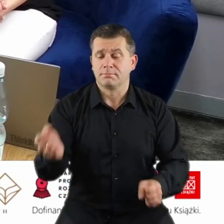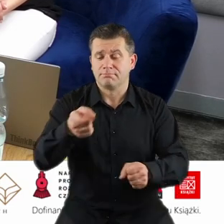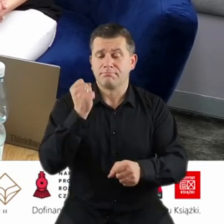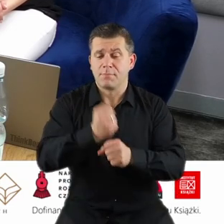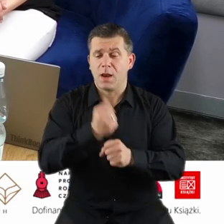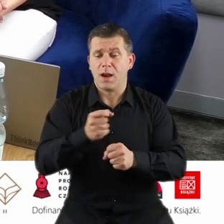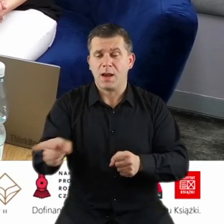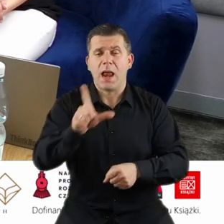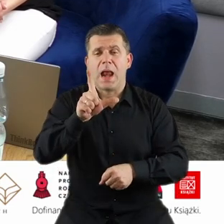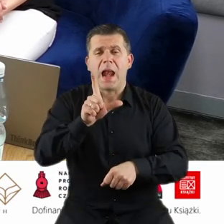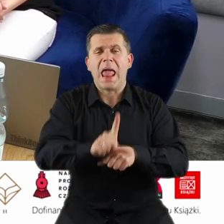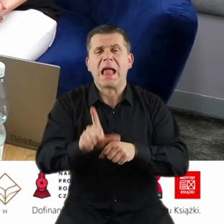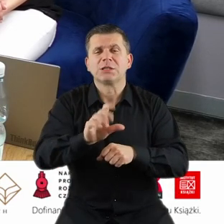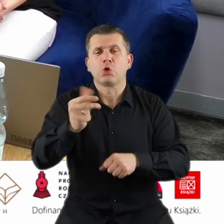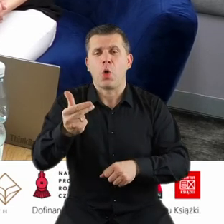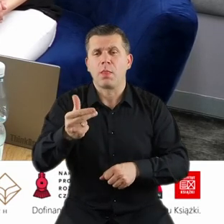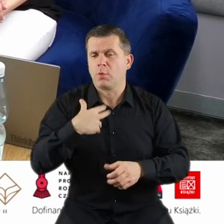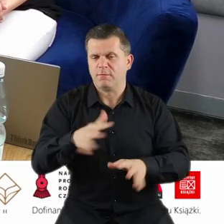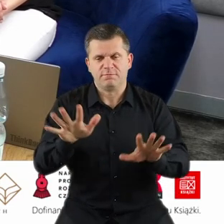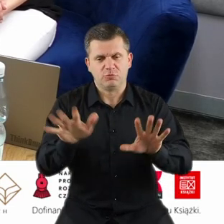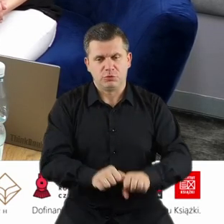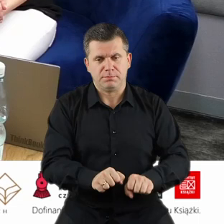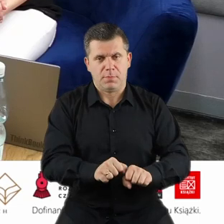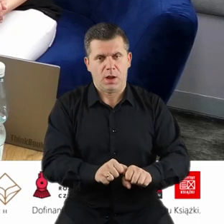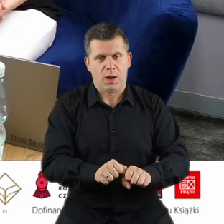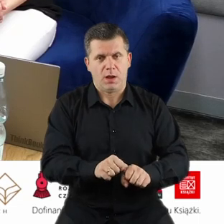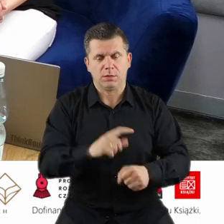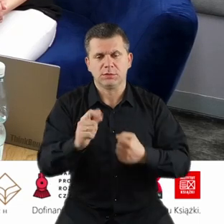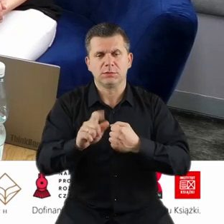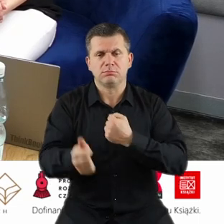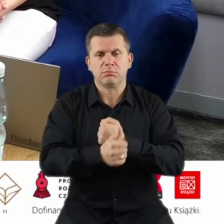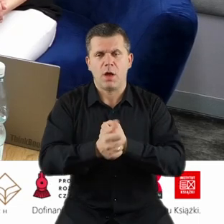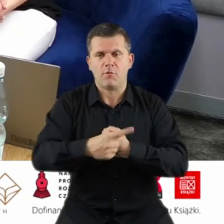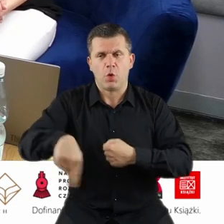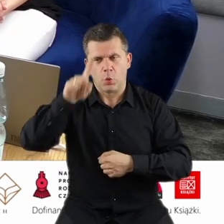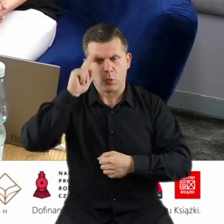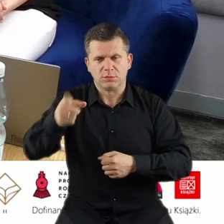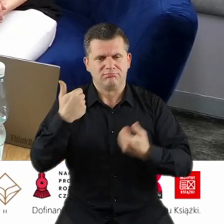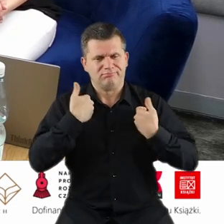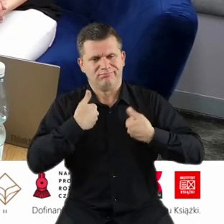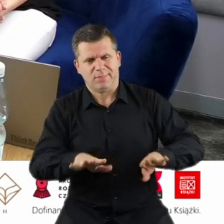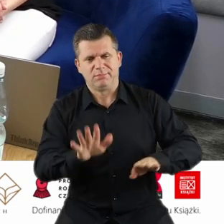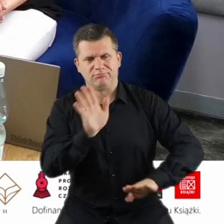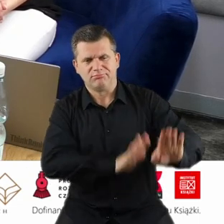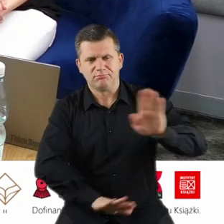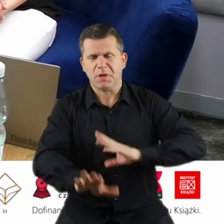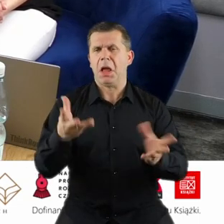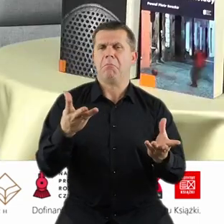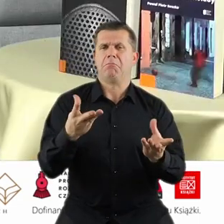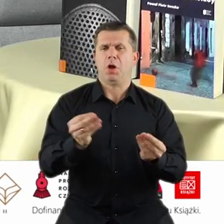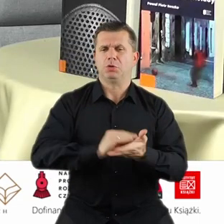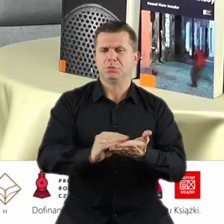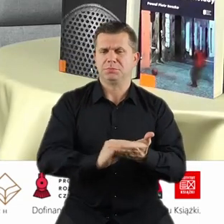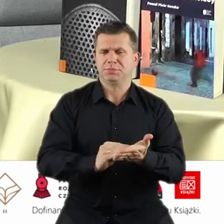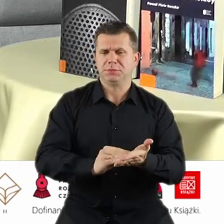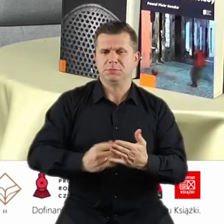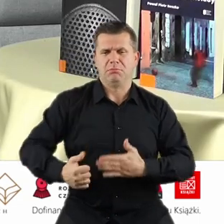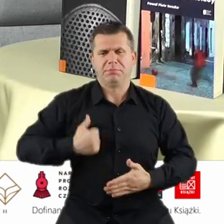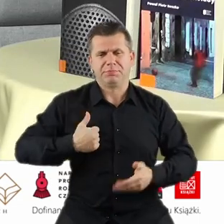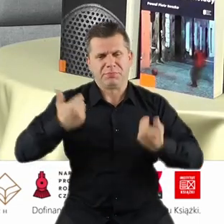prace nad tym leksykonem zostały wstrzymane ze względu na opór tych właśnie uhonorowanych, że po co o tym pisać,